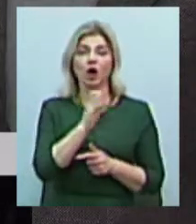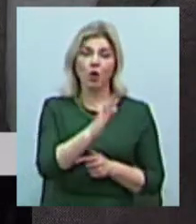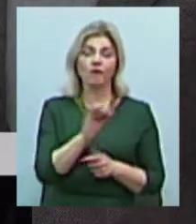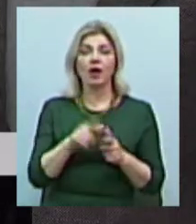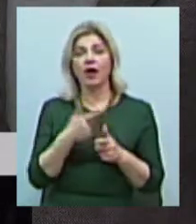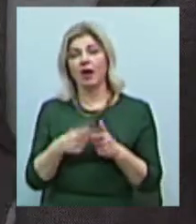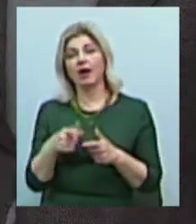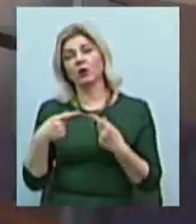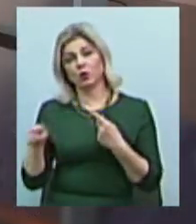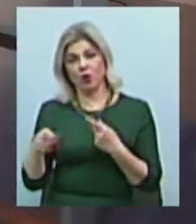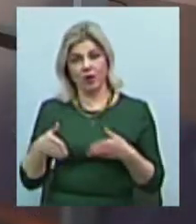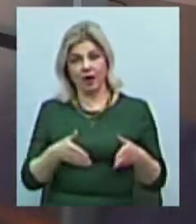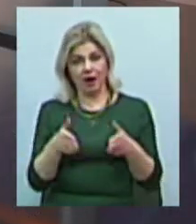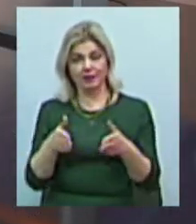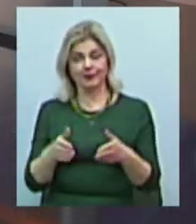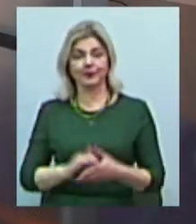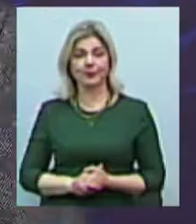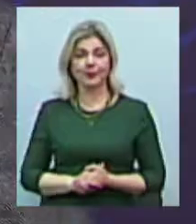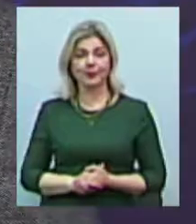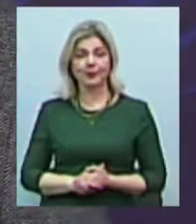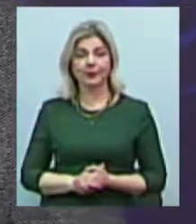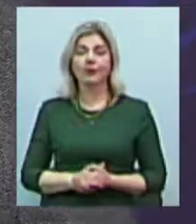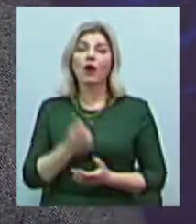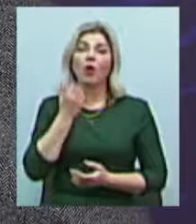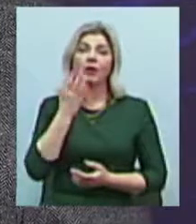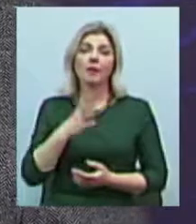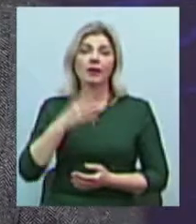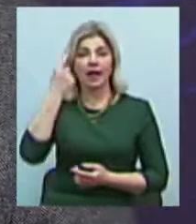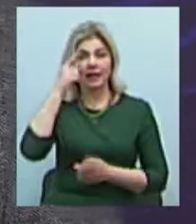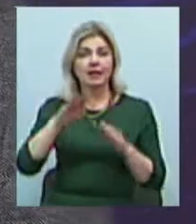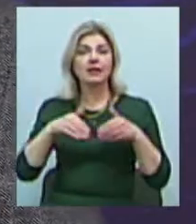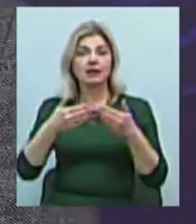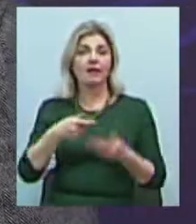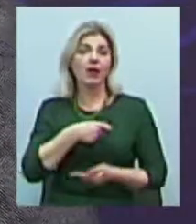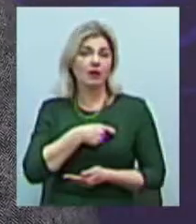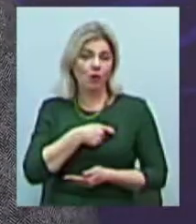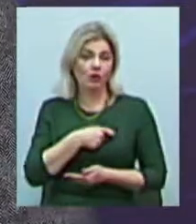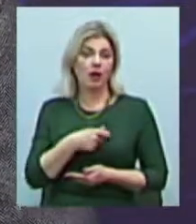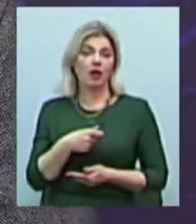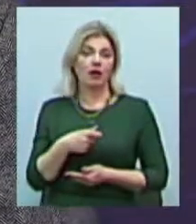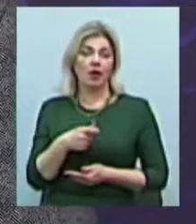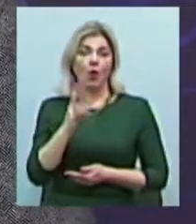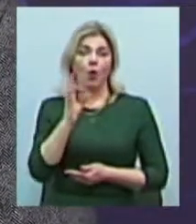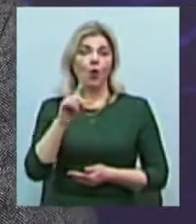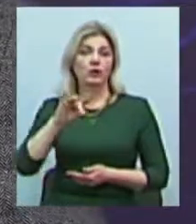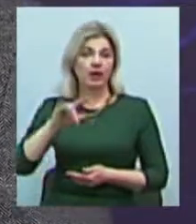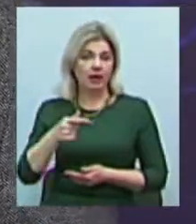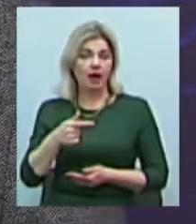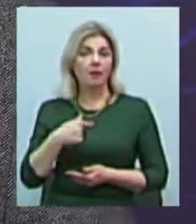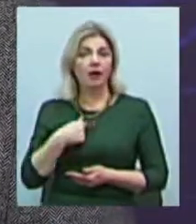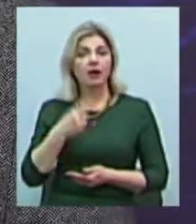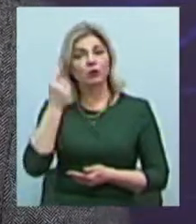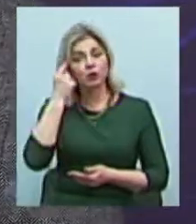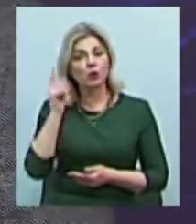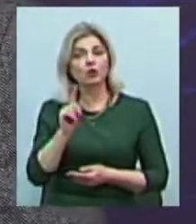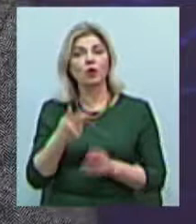траси. Ну, дивіться, ми виходили, коли була ініціатива депутата народного, я сказав вже Козиря, ми виходили з того, що ця дорога вже